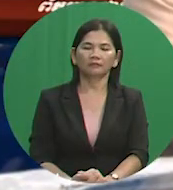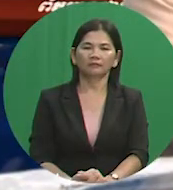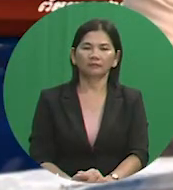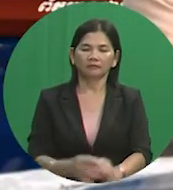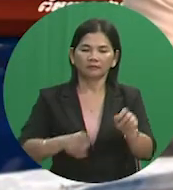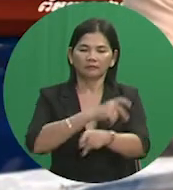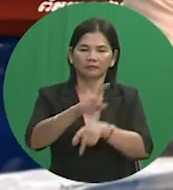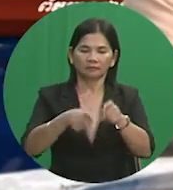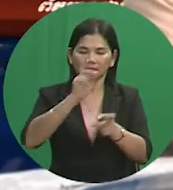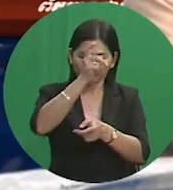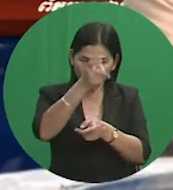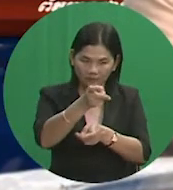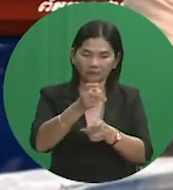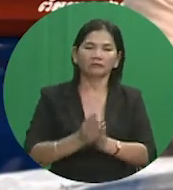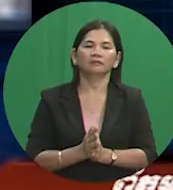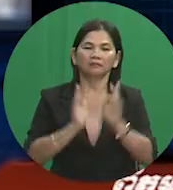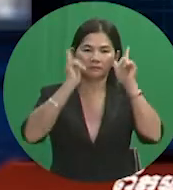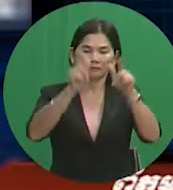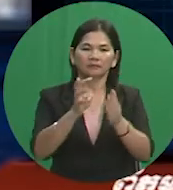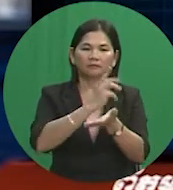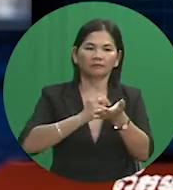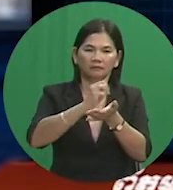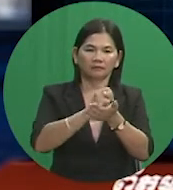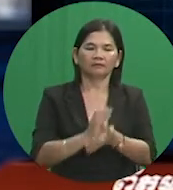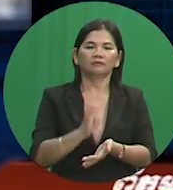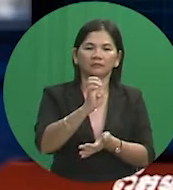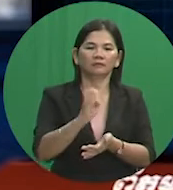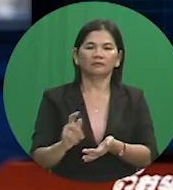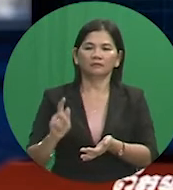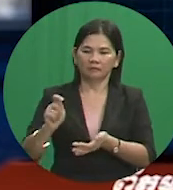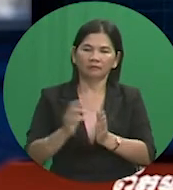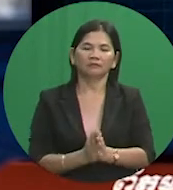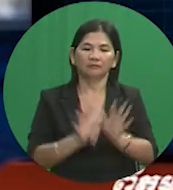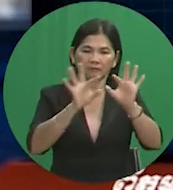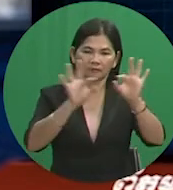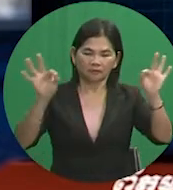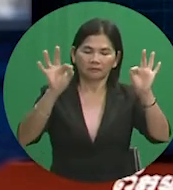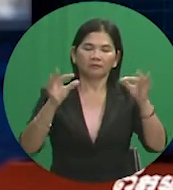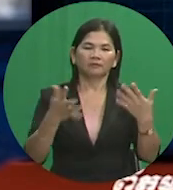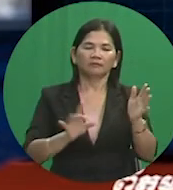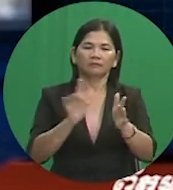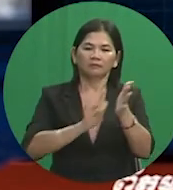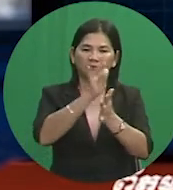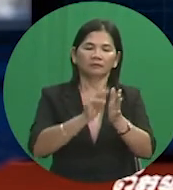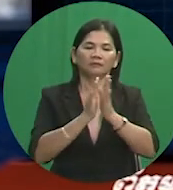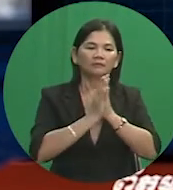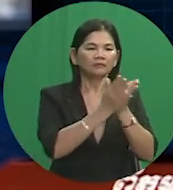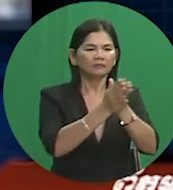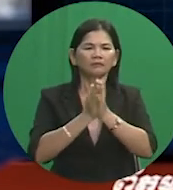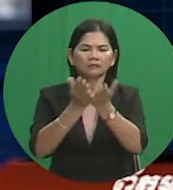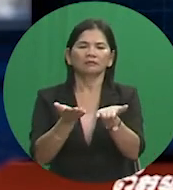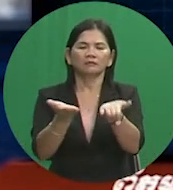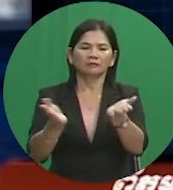ตู้ดูแต่สนิทจนสิทธิกรุบให้กับดอมบันเดอร์สเพียจาจันสรุนบางวิธีการสาธารณะหนังสุดับสำนวนปอบสิงสิงหรือบอบ